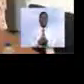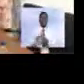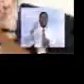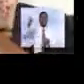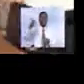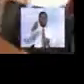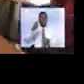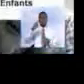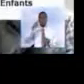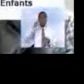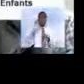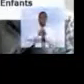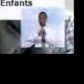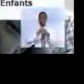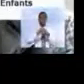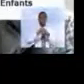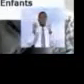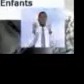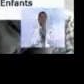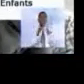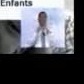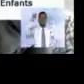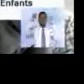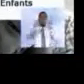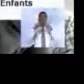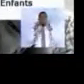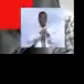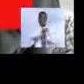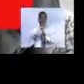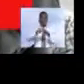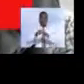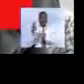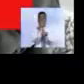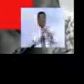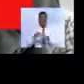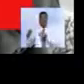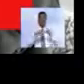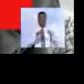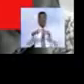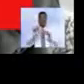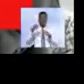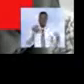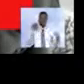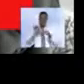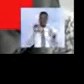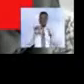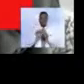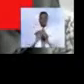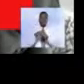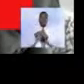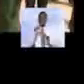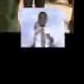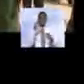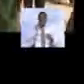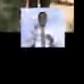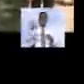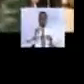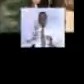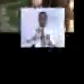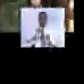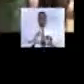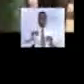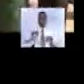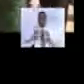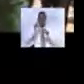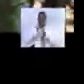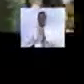La première dame Dominique Ouattara, présidente du Comité national de surveillance des actions de lutte contre la traite, l'exploitation et le travail des enfants, est